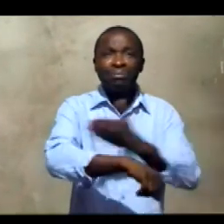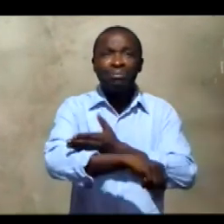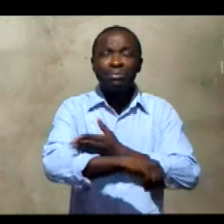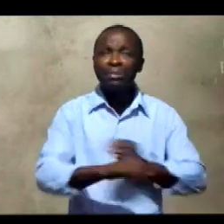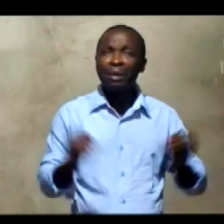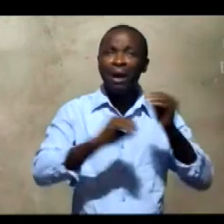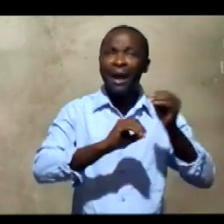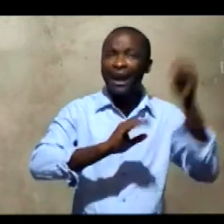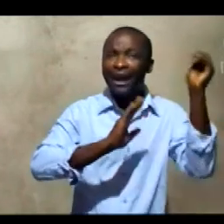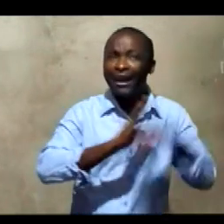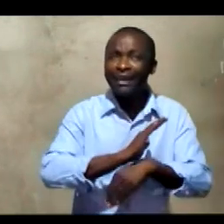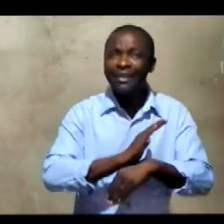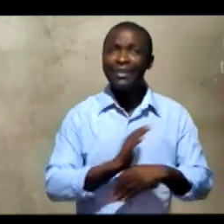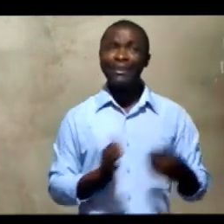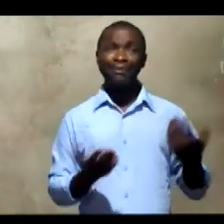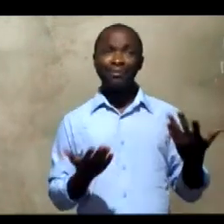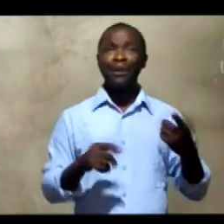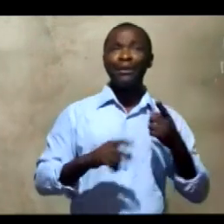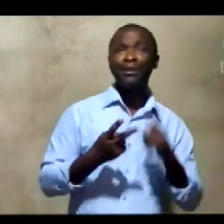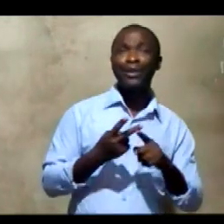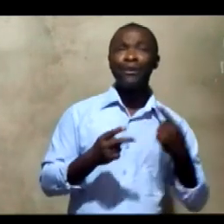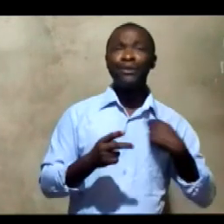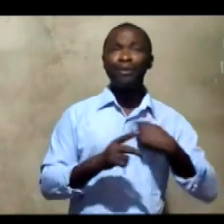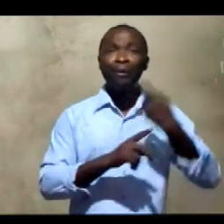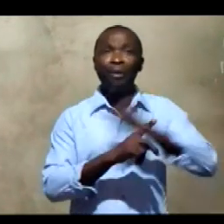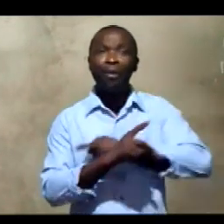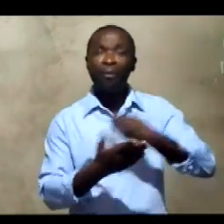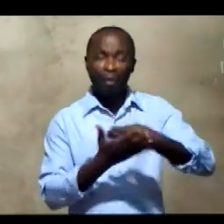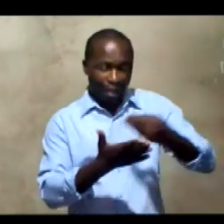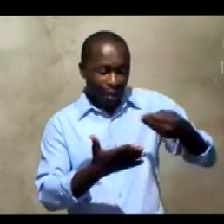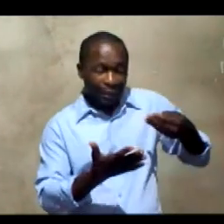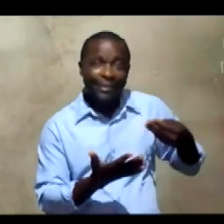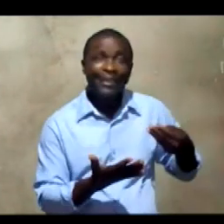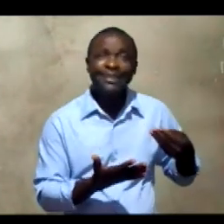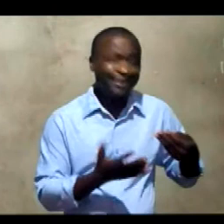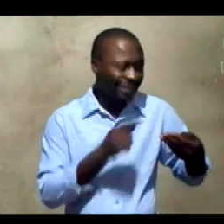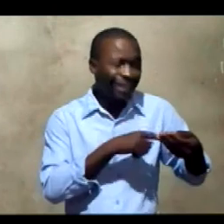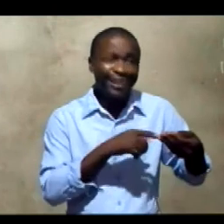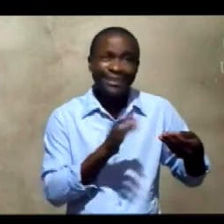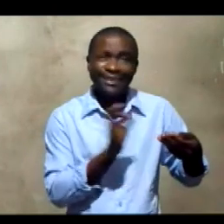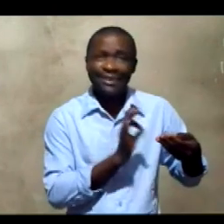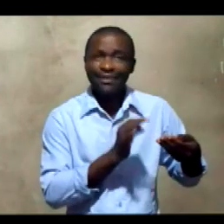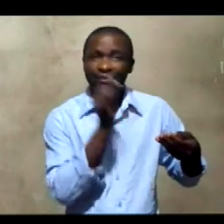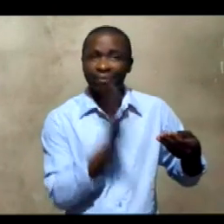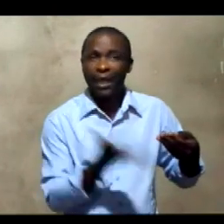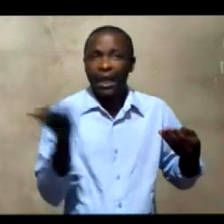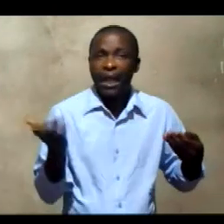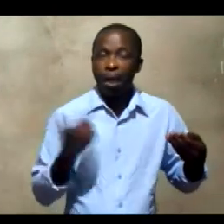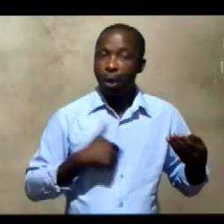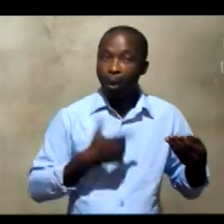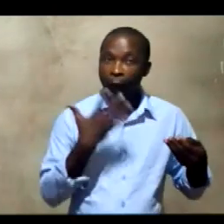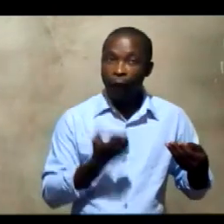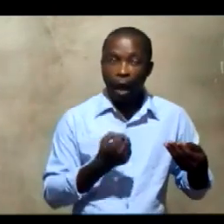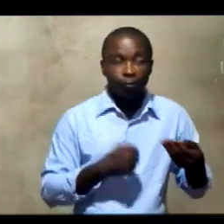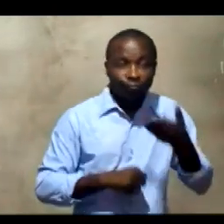atteindre 3500 livres soudanaises. La région d'Atbara, située au nord de Khartoum, fut